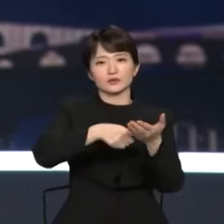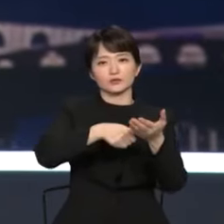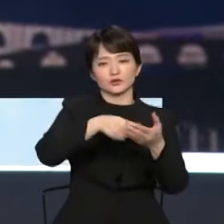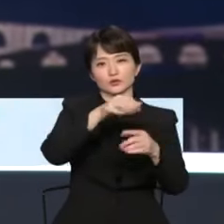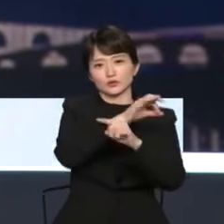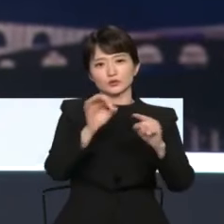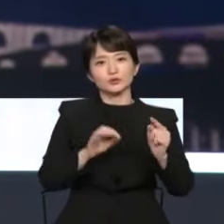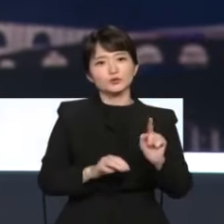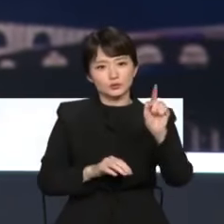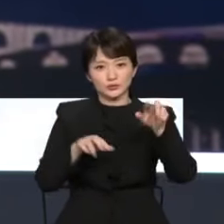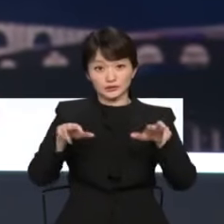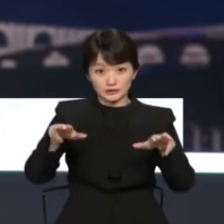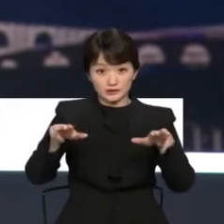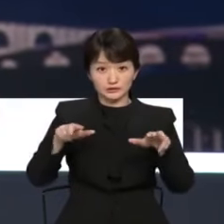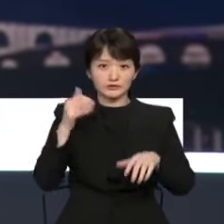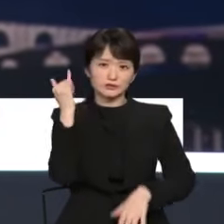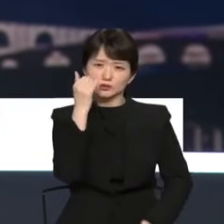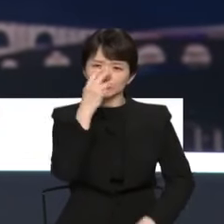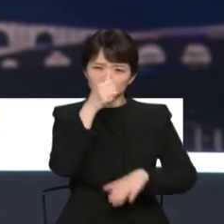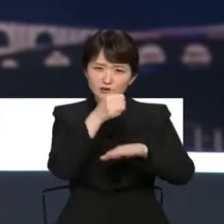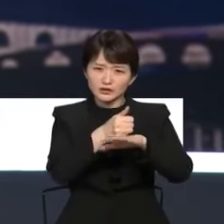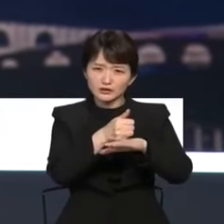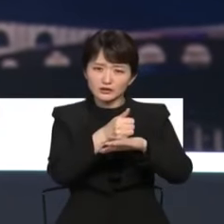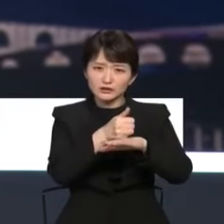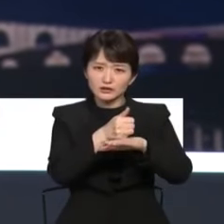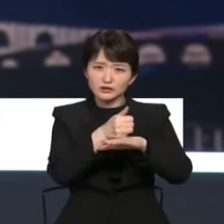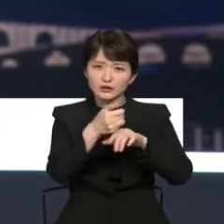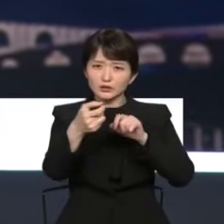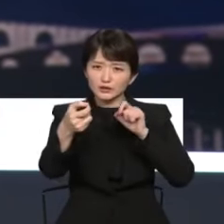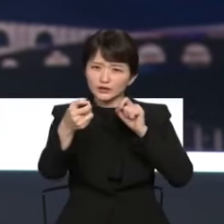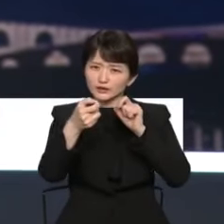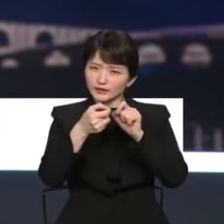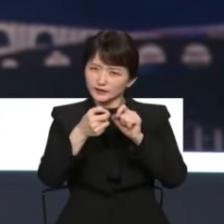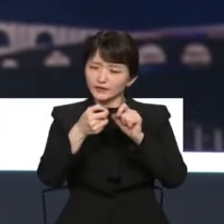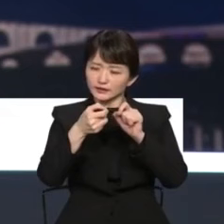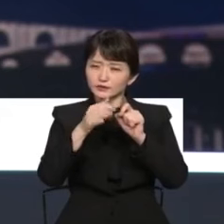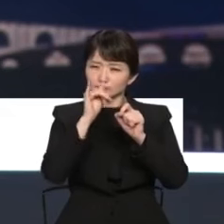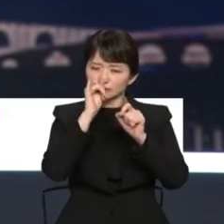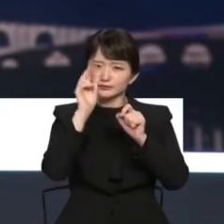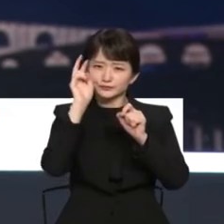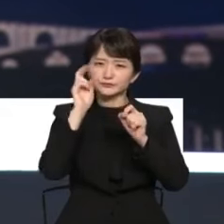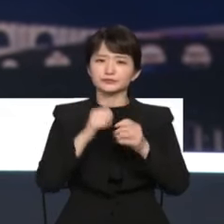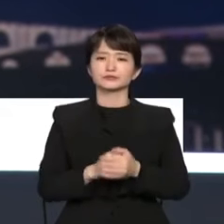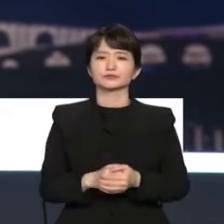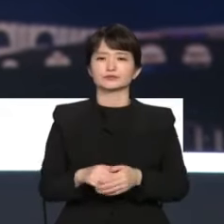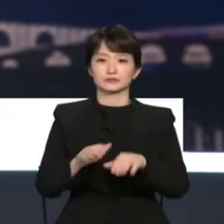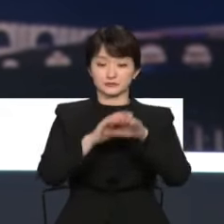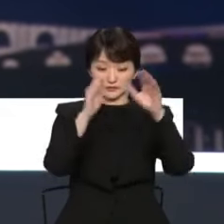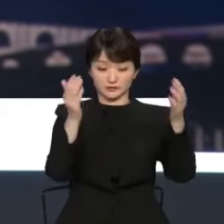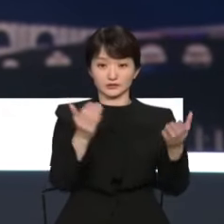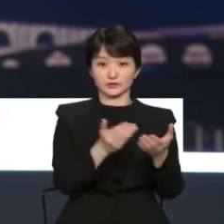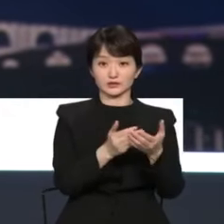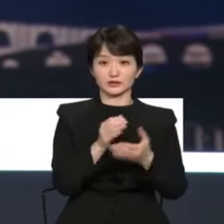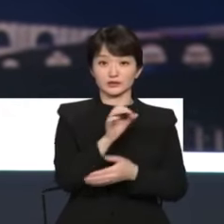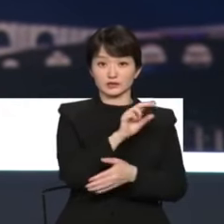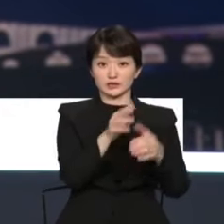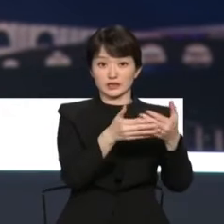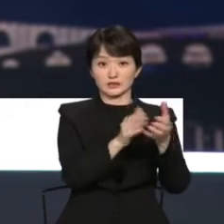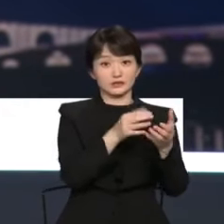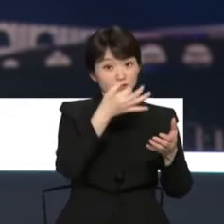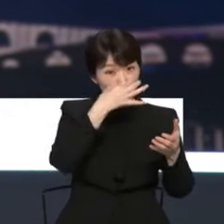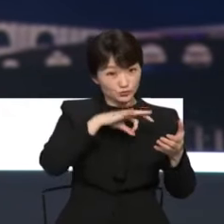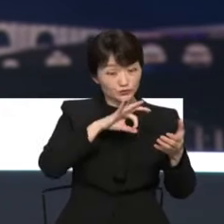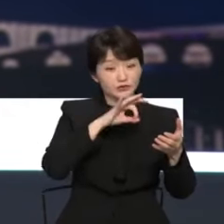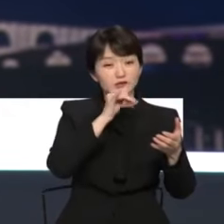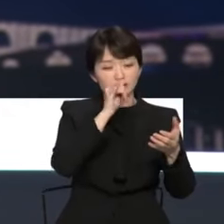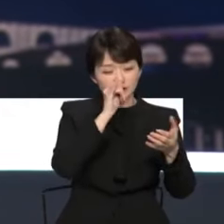현재 여론조사에서 나타나는 판세에 가까워지는 경향이 높다고 보고 있습니다. 전체적으로는 지금 야당에 더 유리한